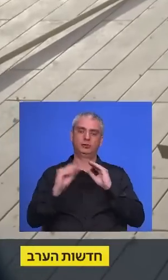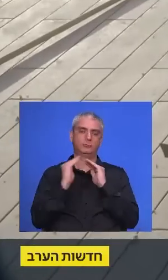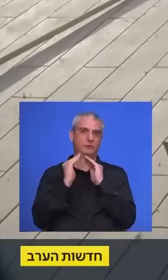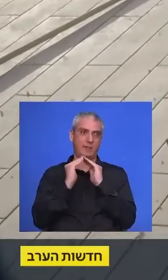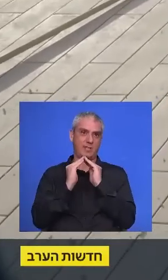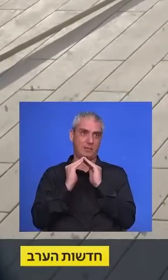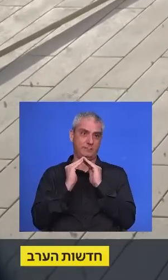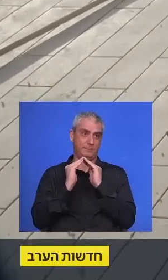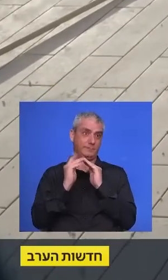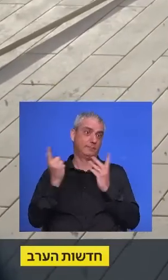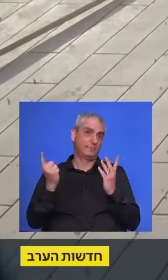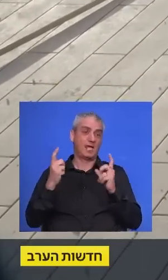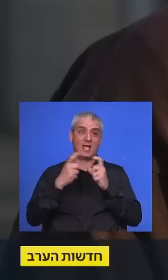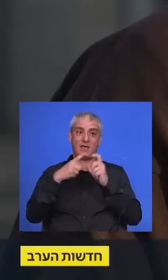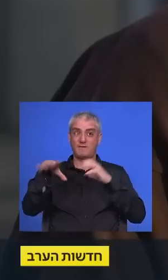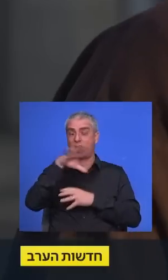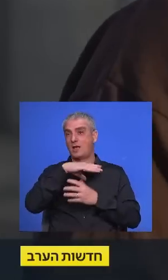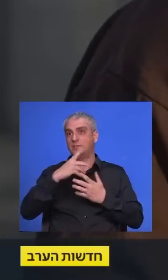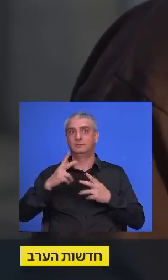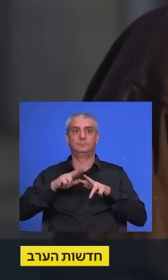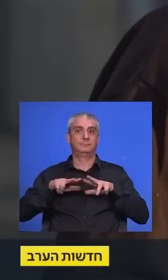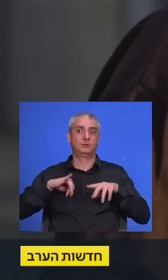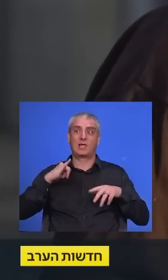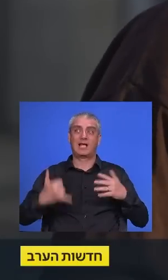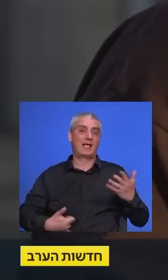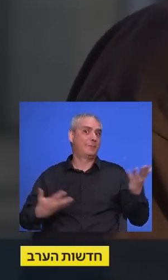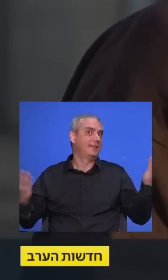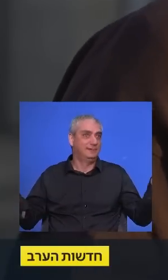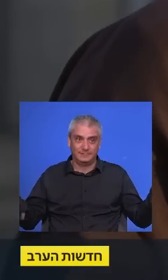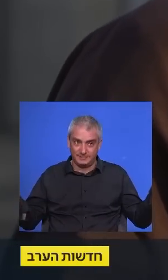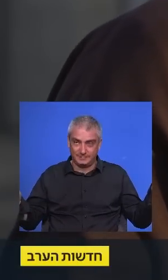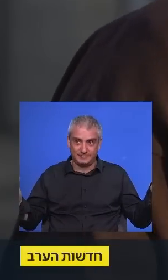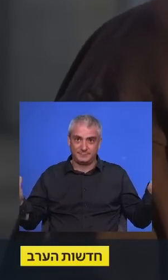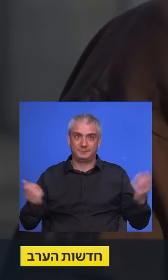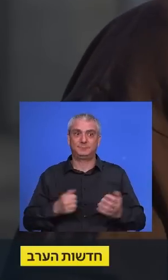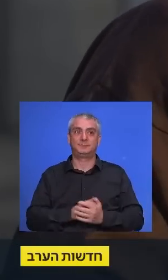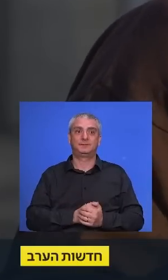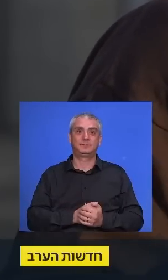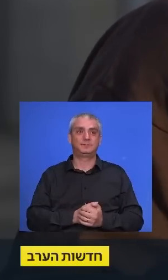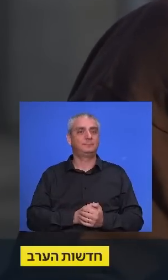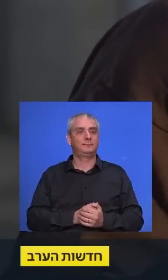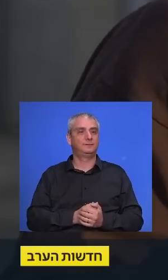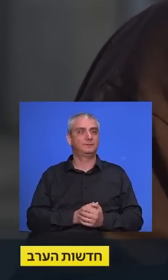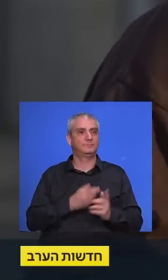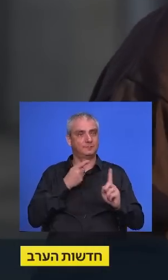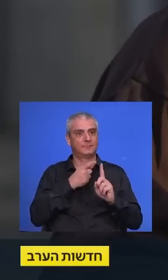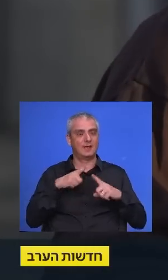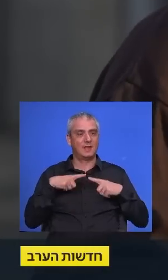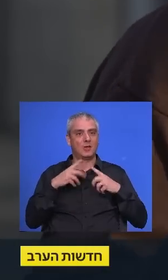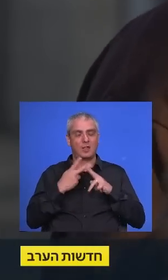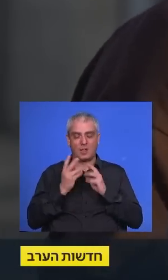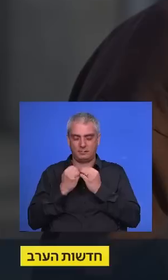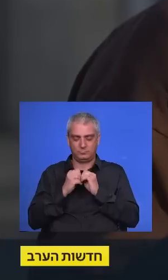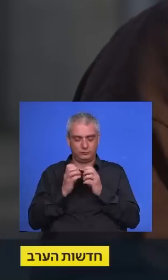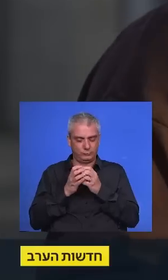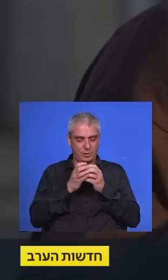בדירה. אבל איכשהו החברה שלנו, במציאות כן, אני אגיד, קפיטליסטית הזאת וזה, היא מכוונת אותנו רק לחיות